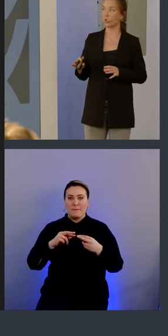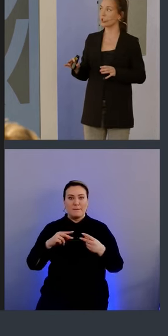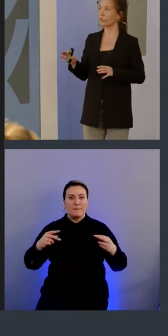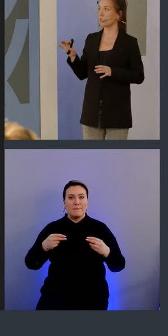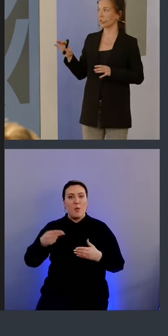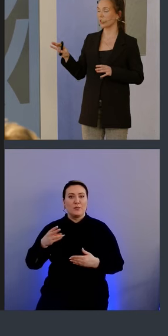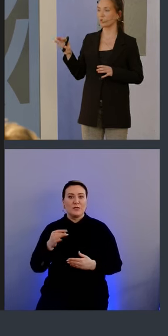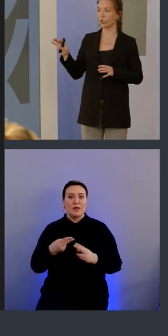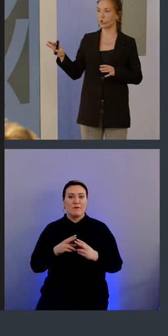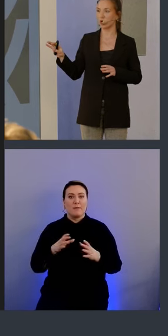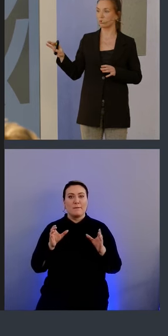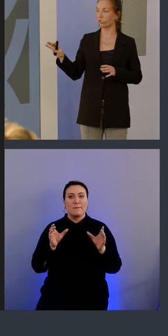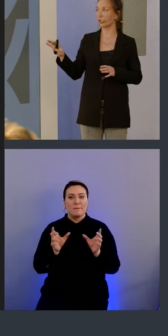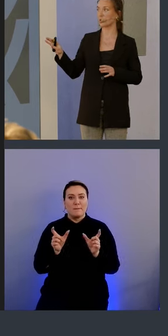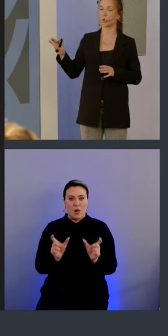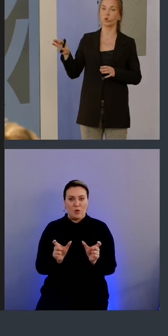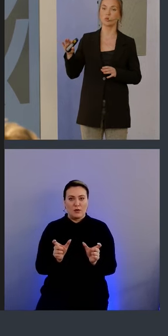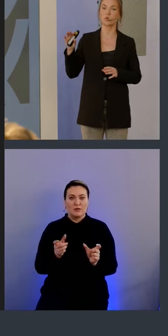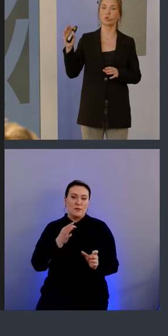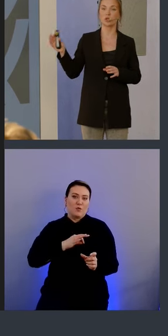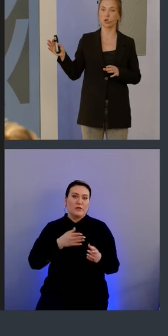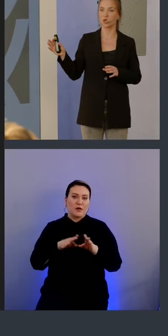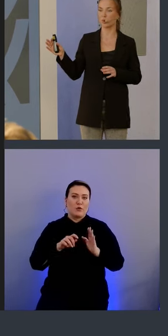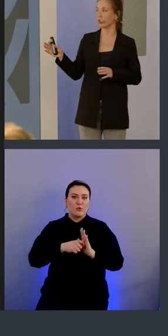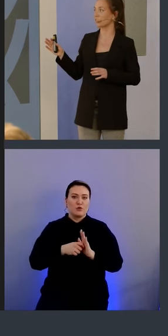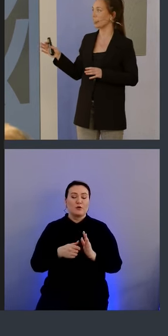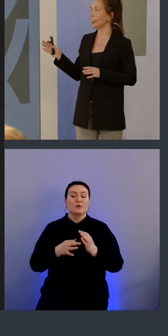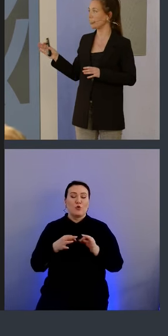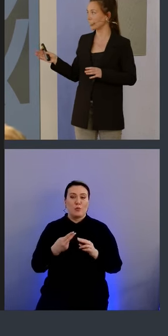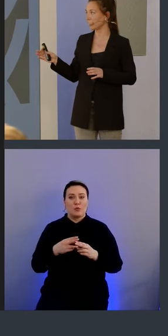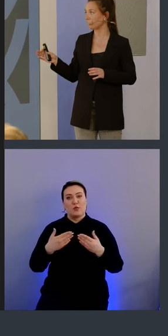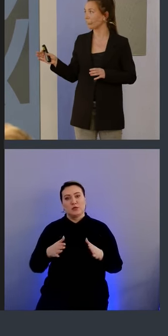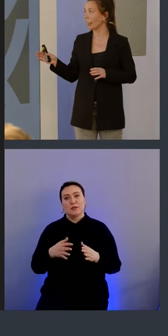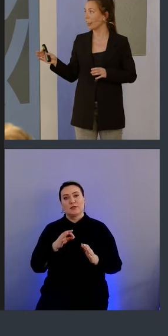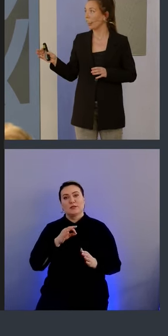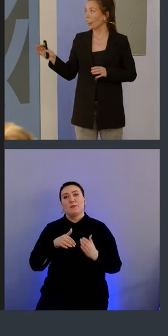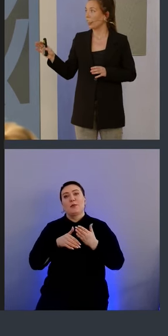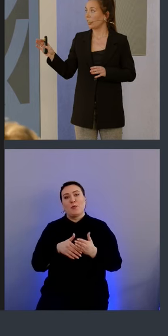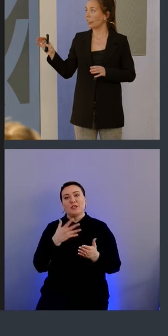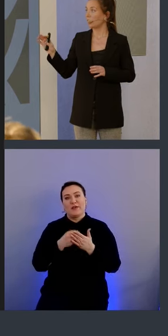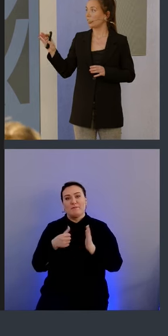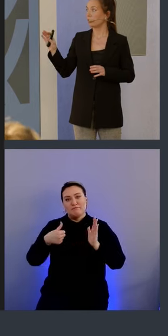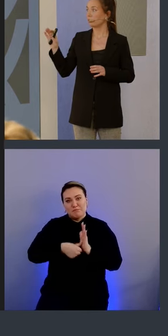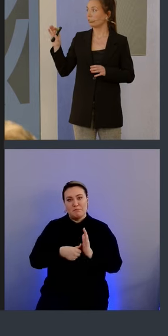с использованием закрытого ключа, доступ к которому мы уже открыли с помощью своей биометрии.